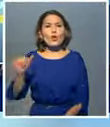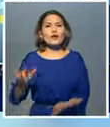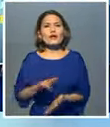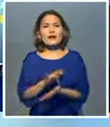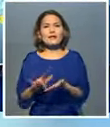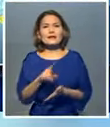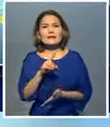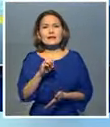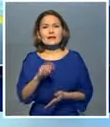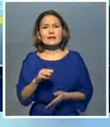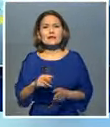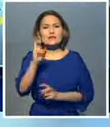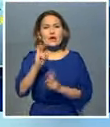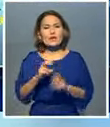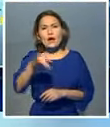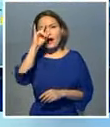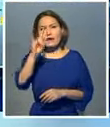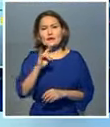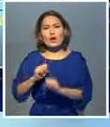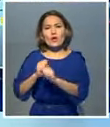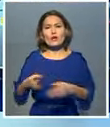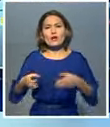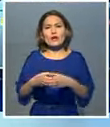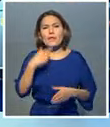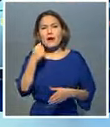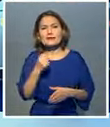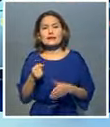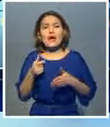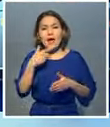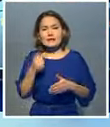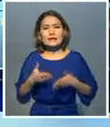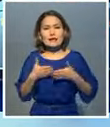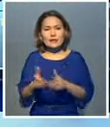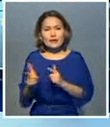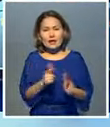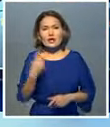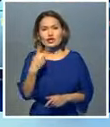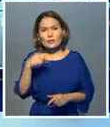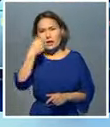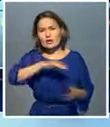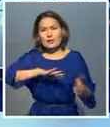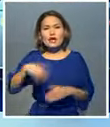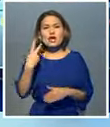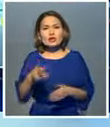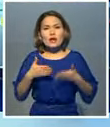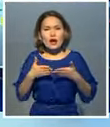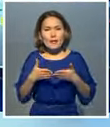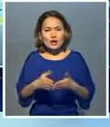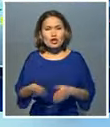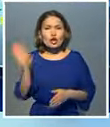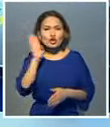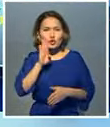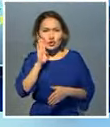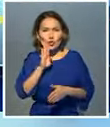Оралдағы зенит зауытының еліміздің қорғаныс саласына әскери кеме дайындап келе жатқанына 20 жылға жуықтады. Осы аралықта 20 катер мен кеме суға